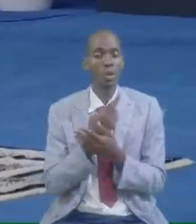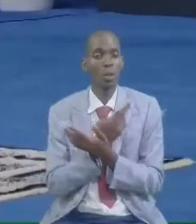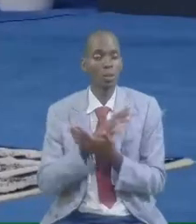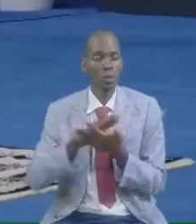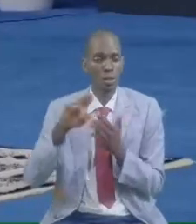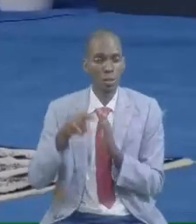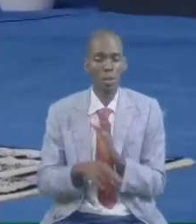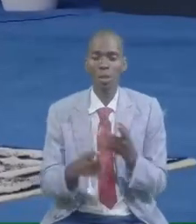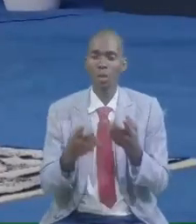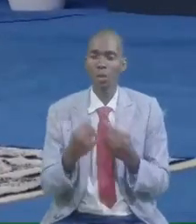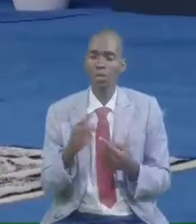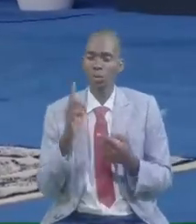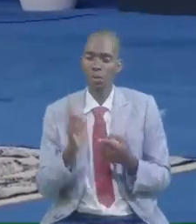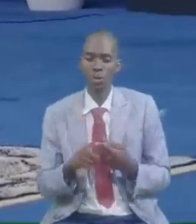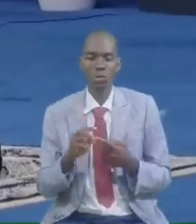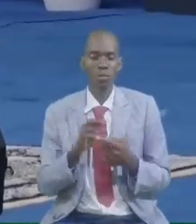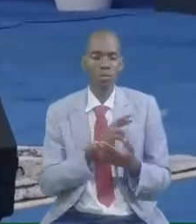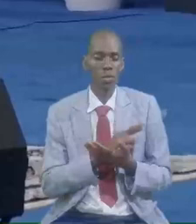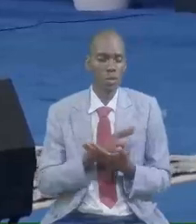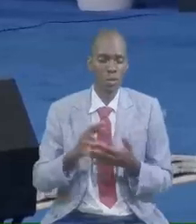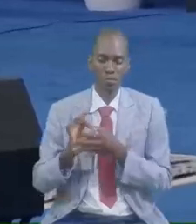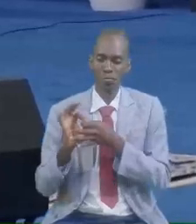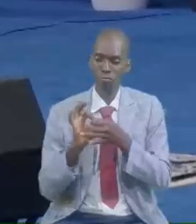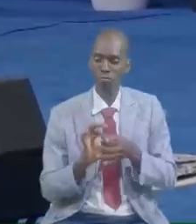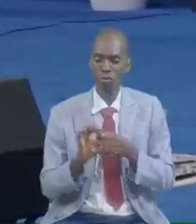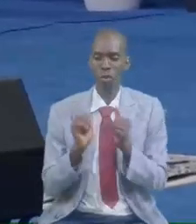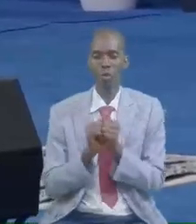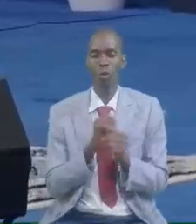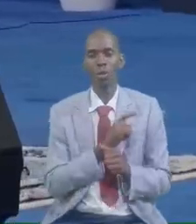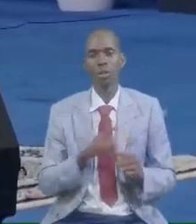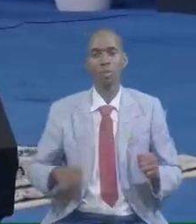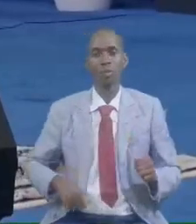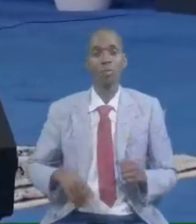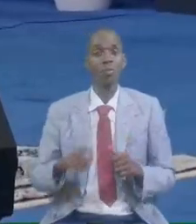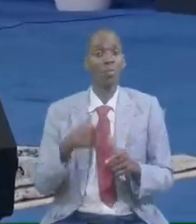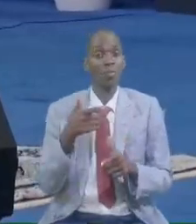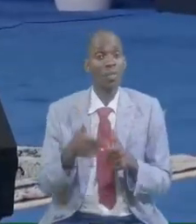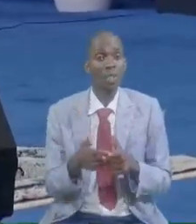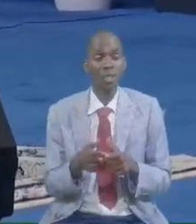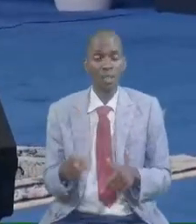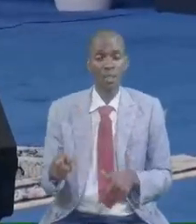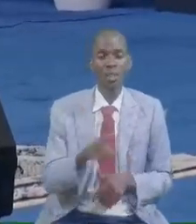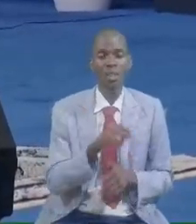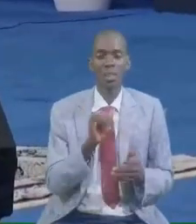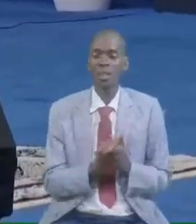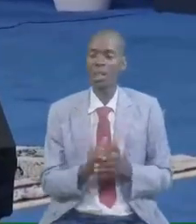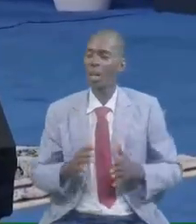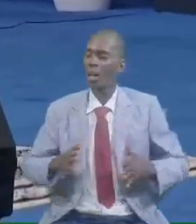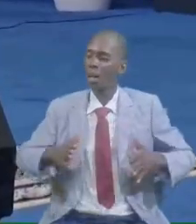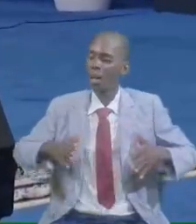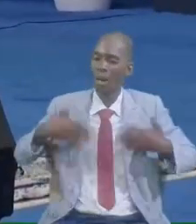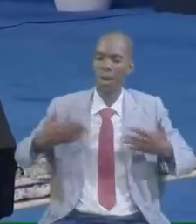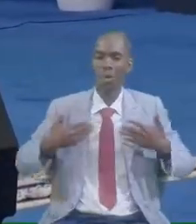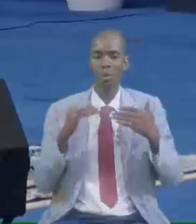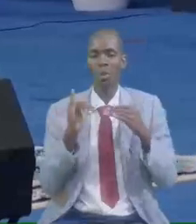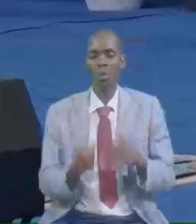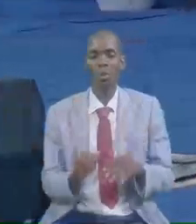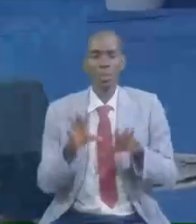viennent dans la sainte communion avec le Seigneur. Alors, ceux qui acceptaient joyeusement sa parole